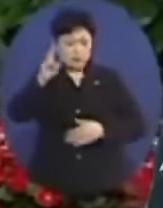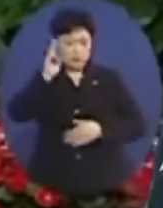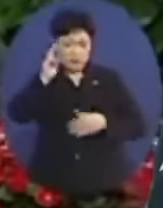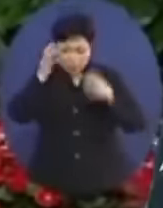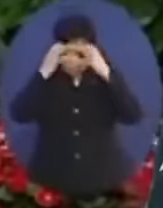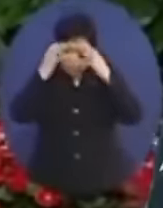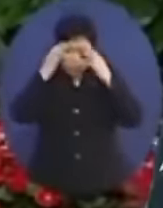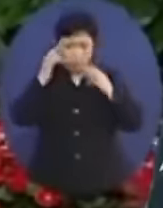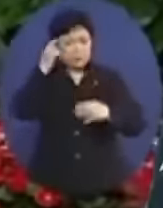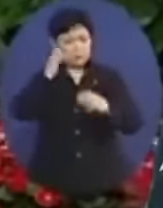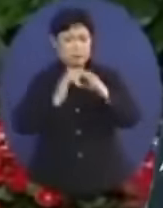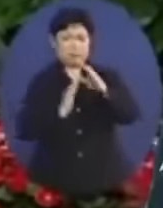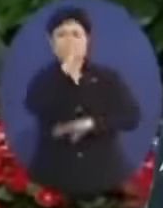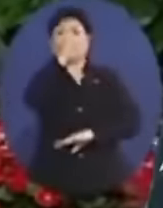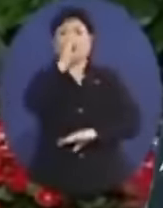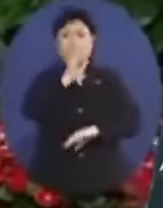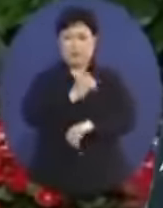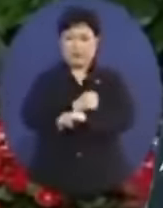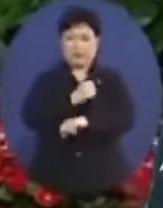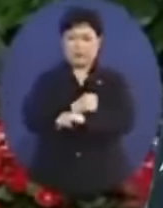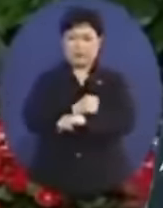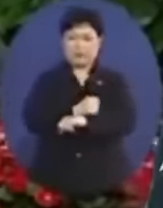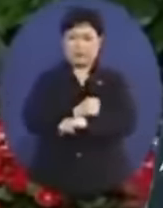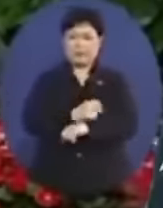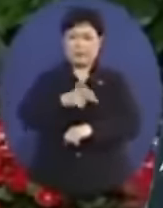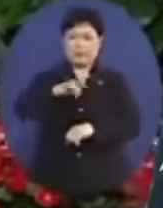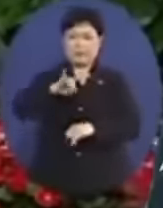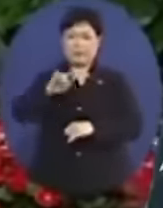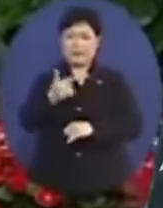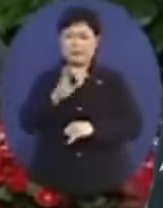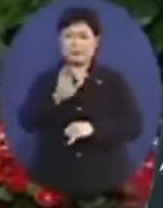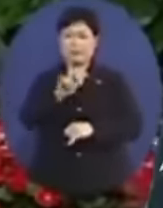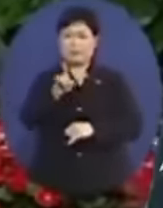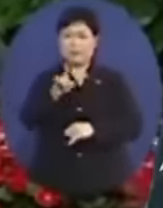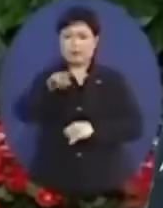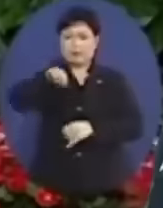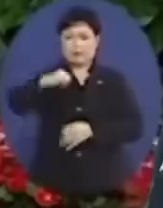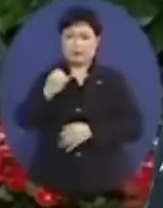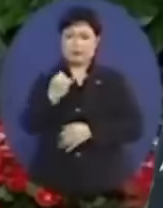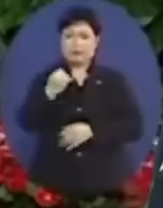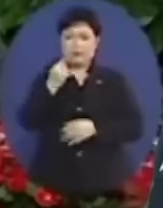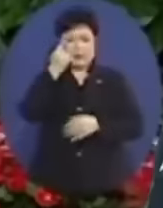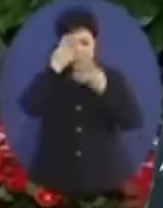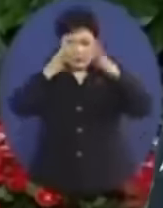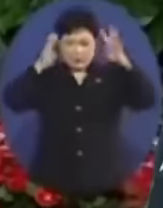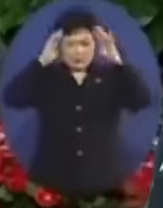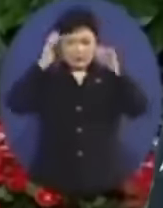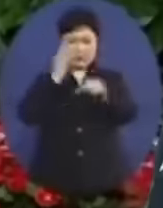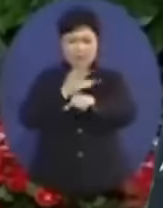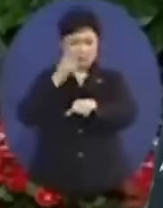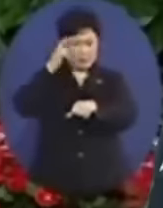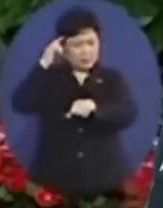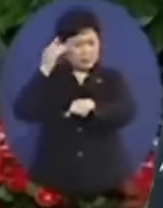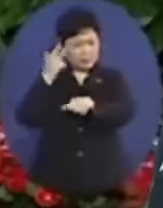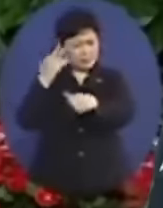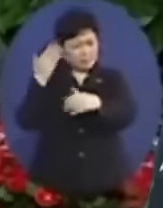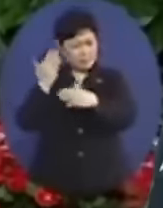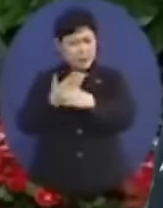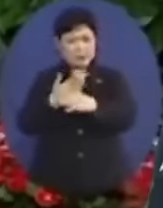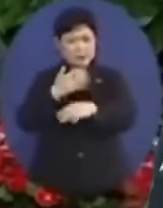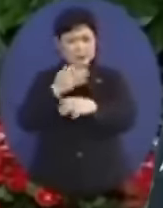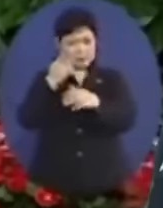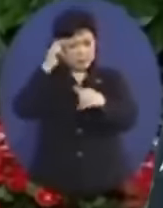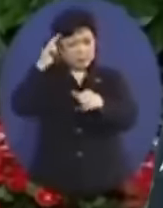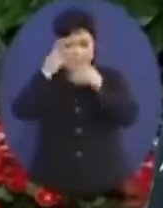초월합니다 캔버스 대학가의 해부학 교수인 하워드 스키